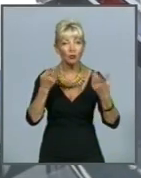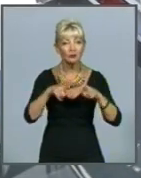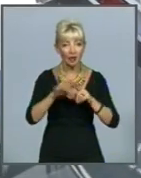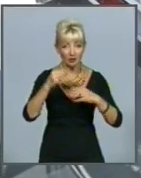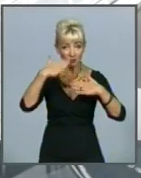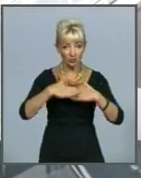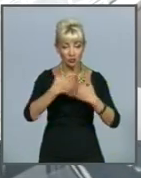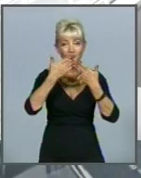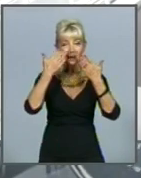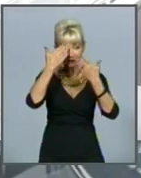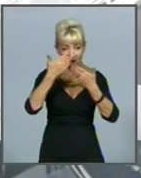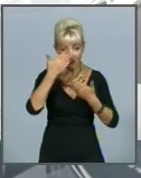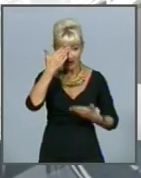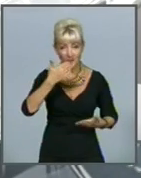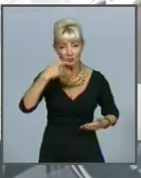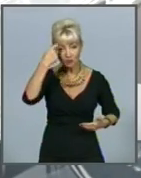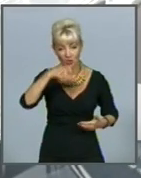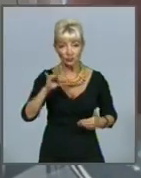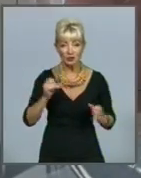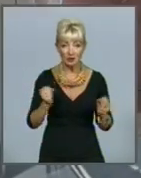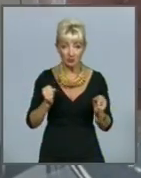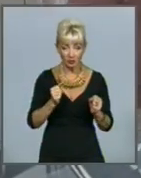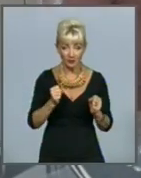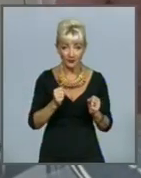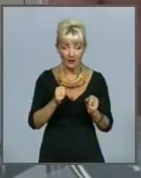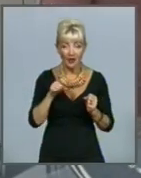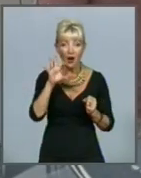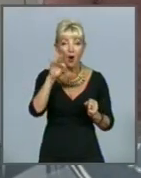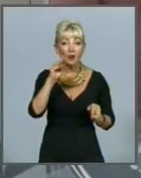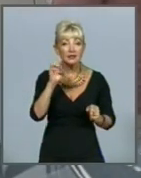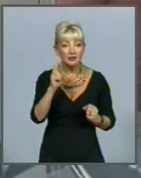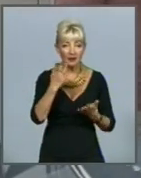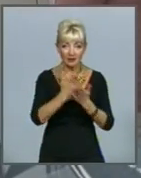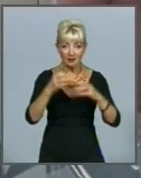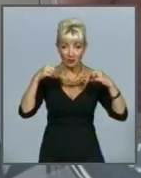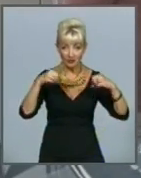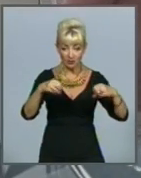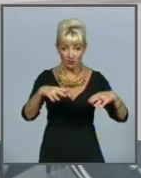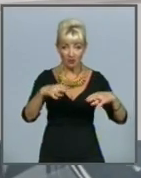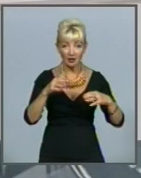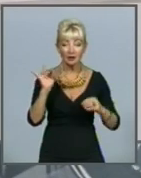та взимку. В отсеке существует освещение. Вот.